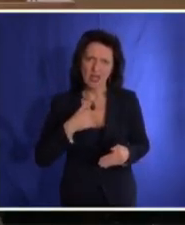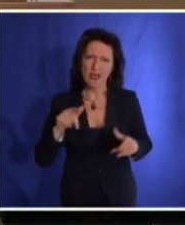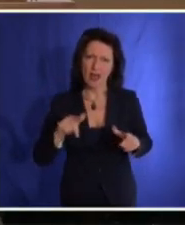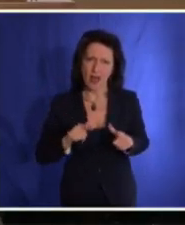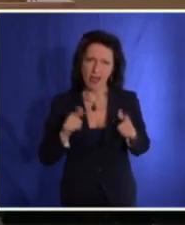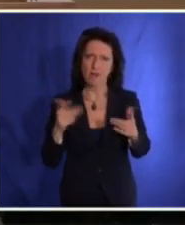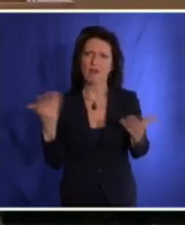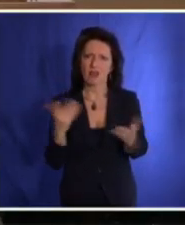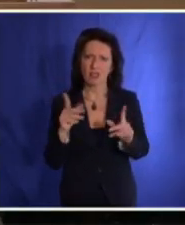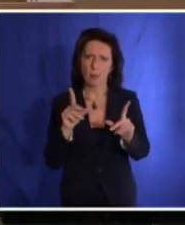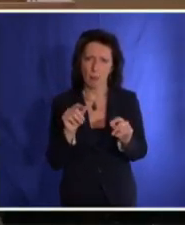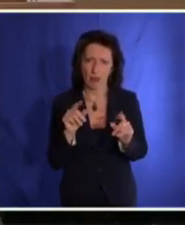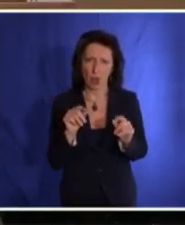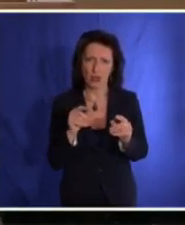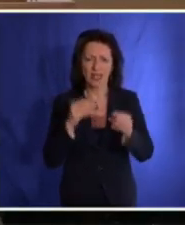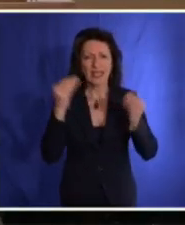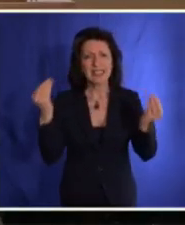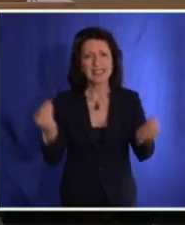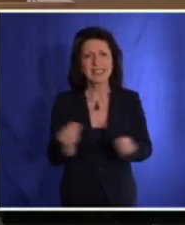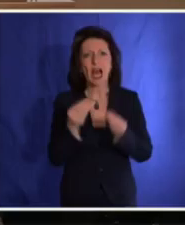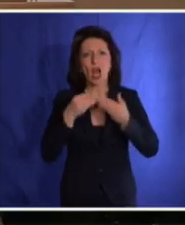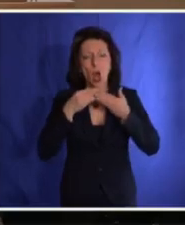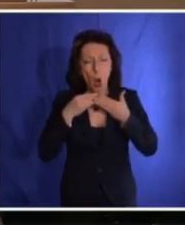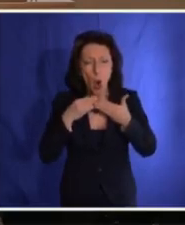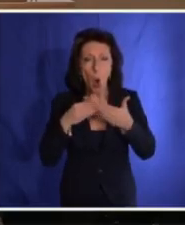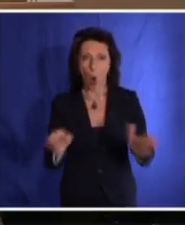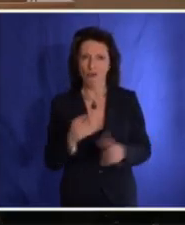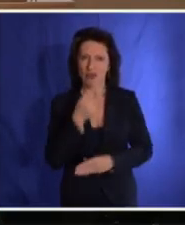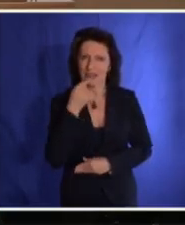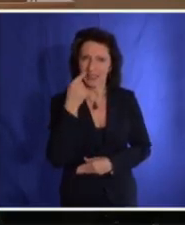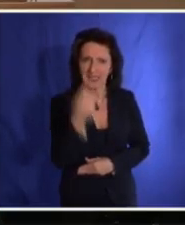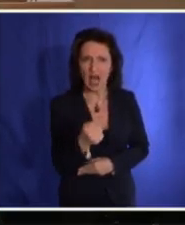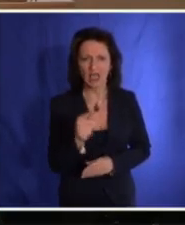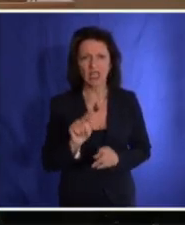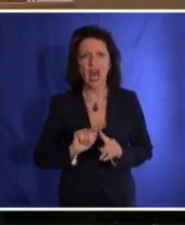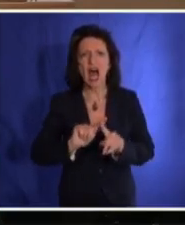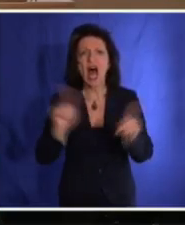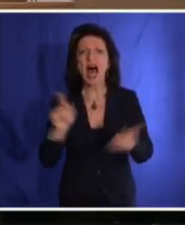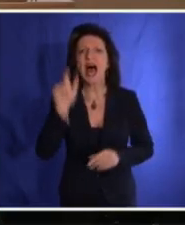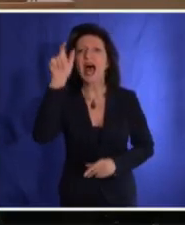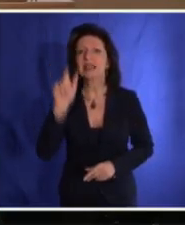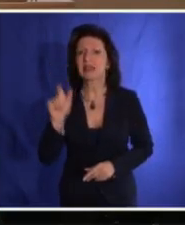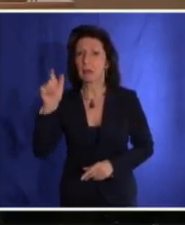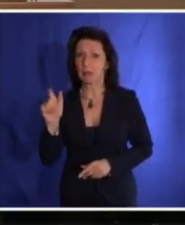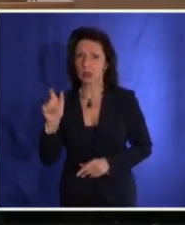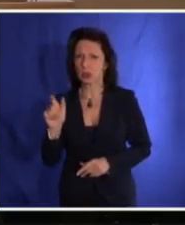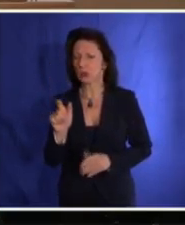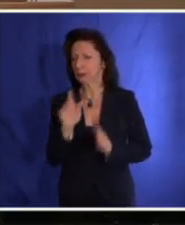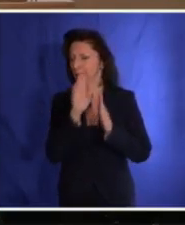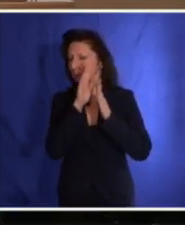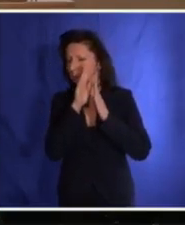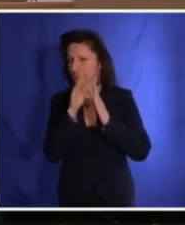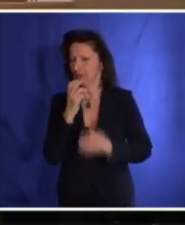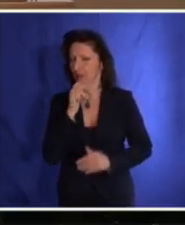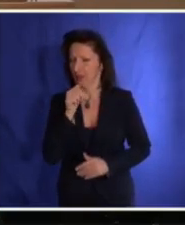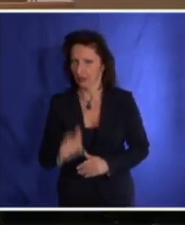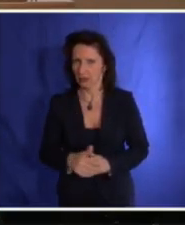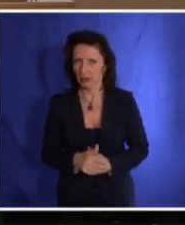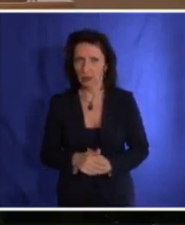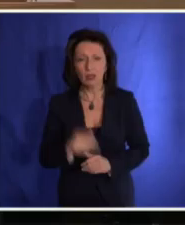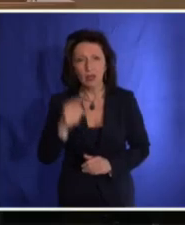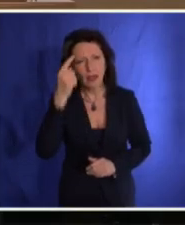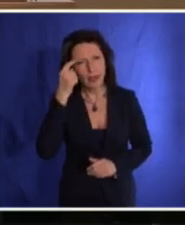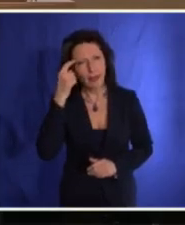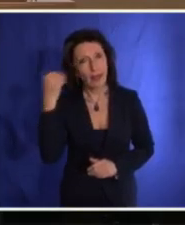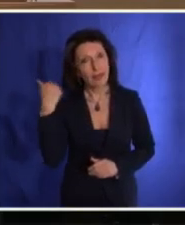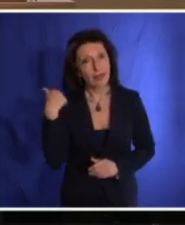anzusprechen, die andere noch nicht wahrhaben wollten. Ich kann mich noch gut an den Aufschrei erinnern, als wir die